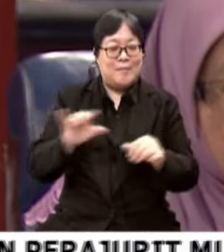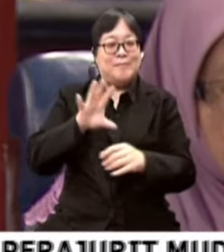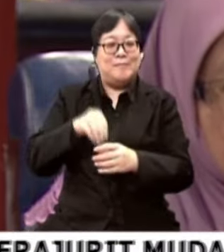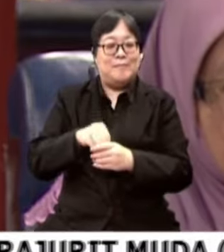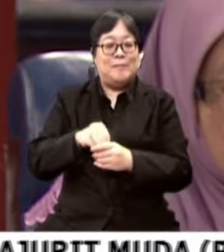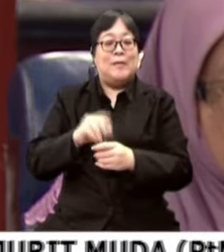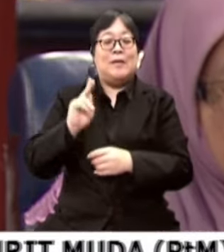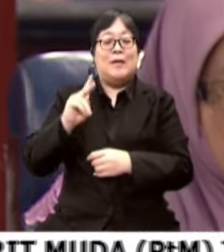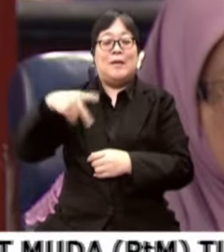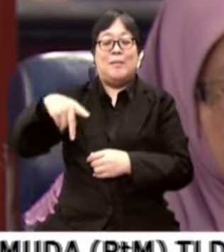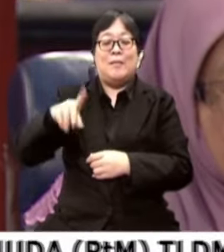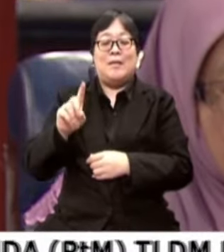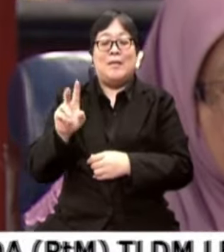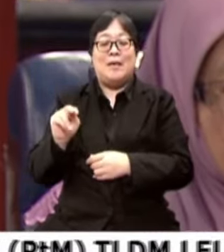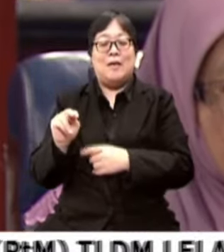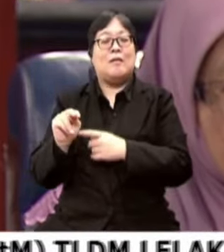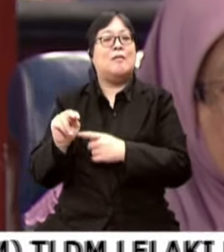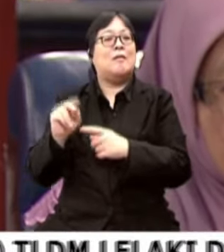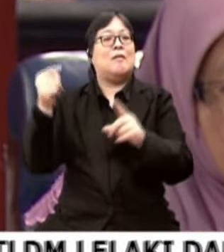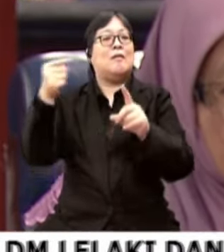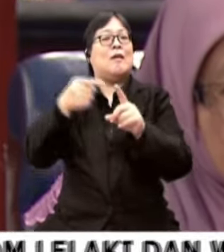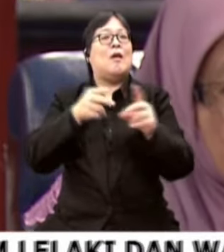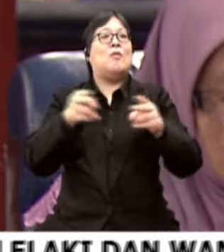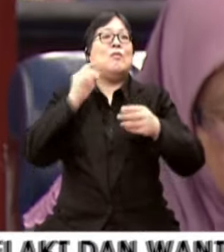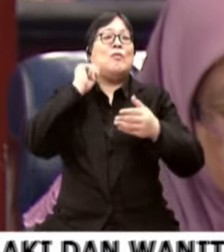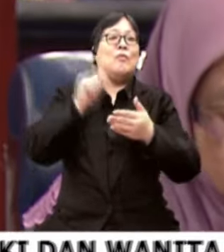bukan lagi hanya bersifat